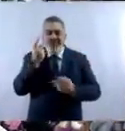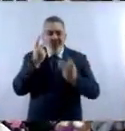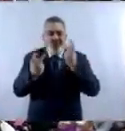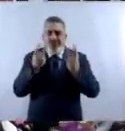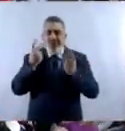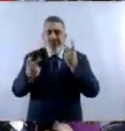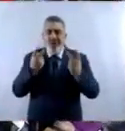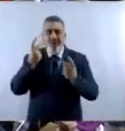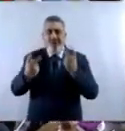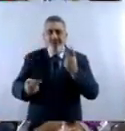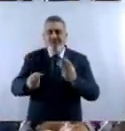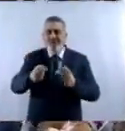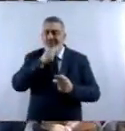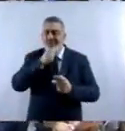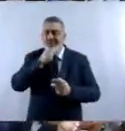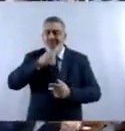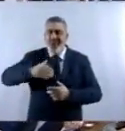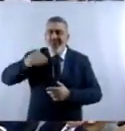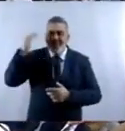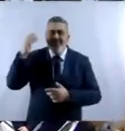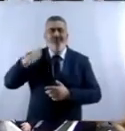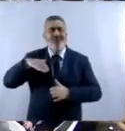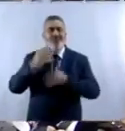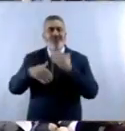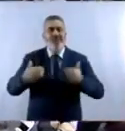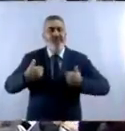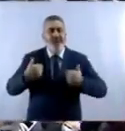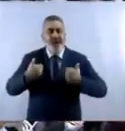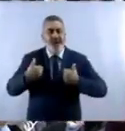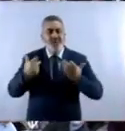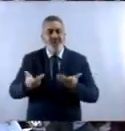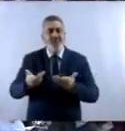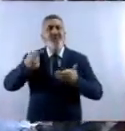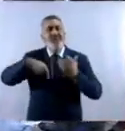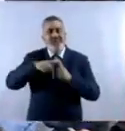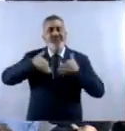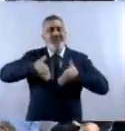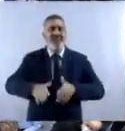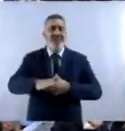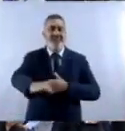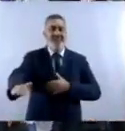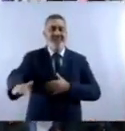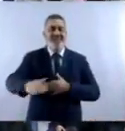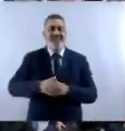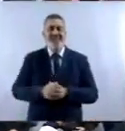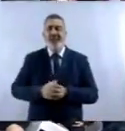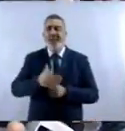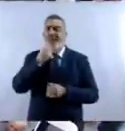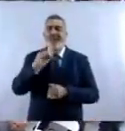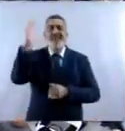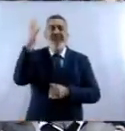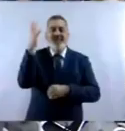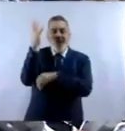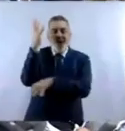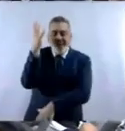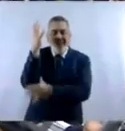τις ρίζες, τον κορμό, αλλά και τους καρπούς της παράταξης. Βλέπω